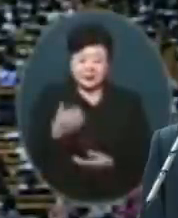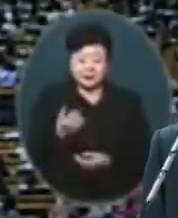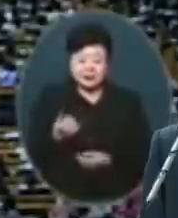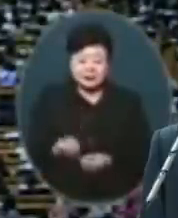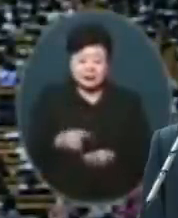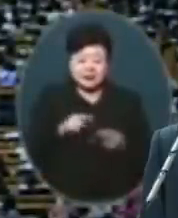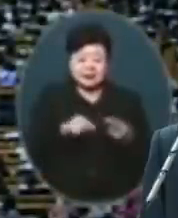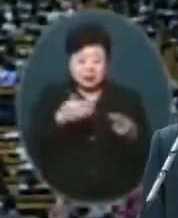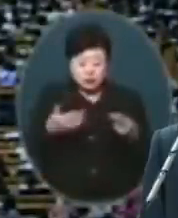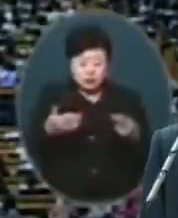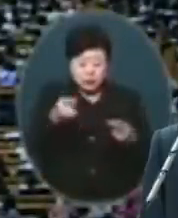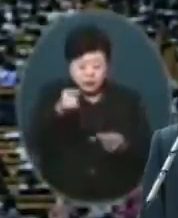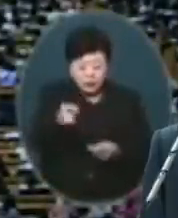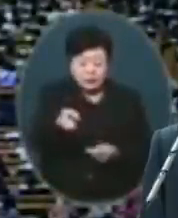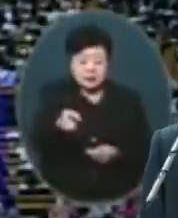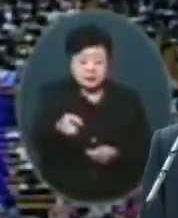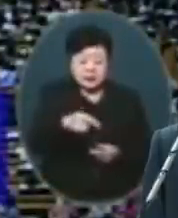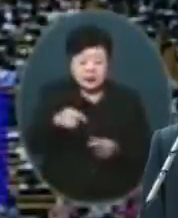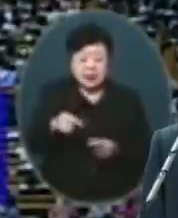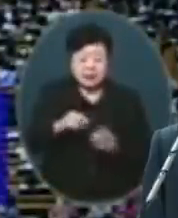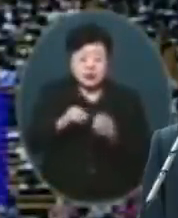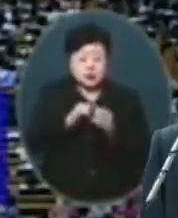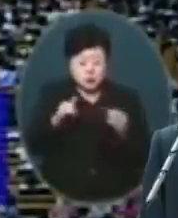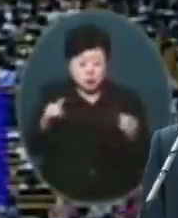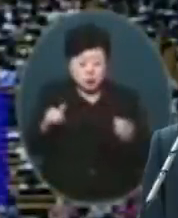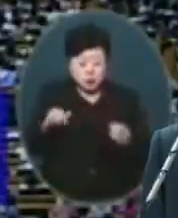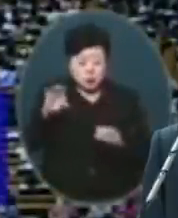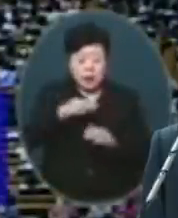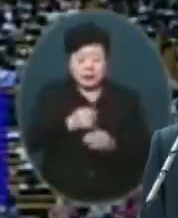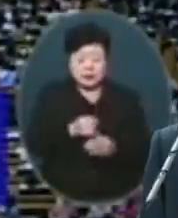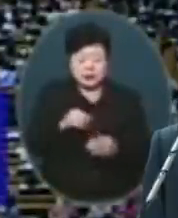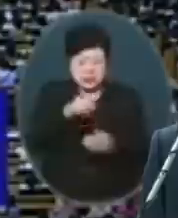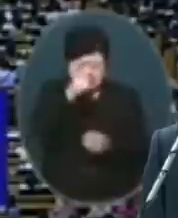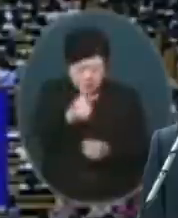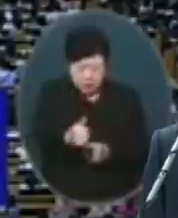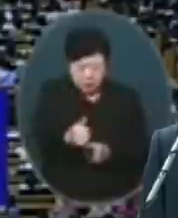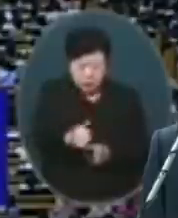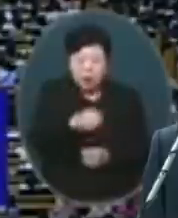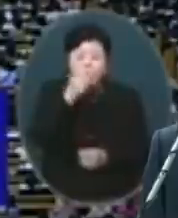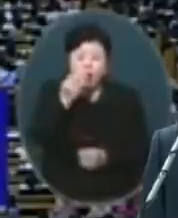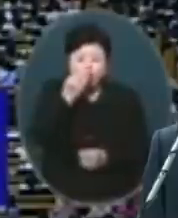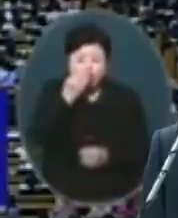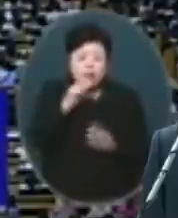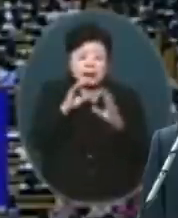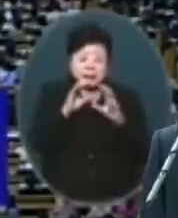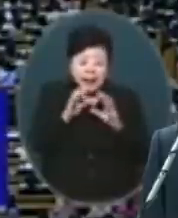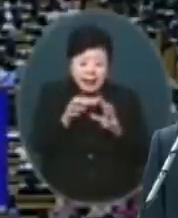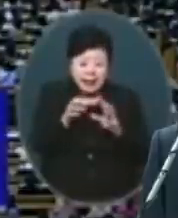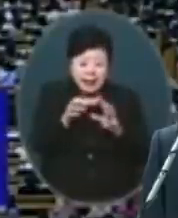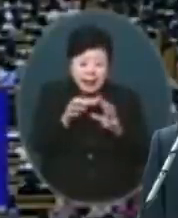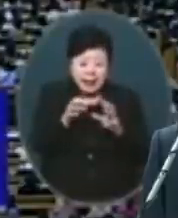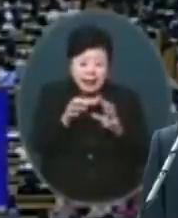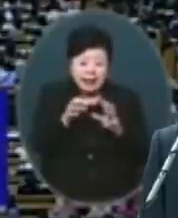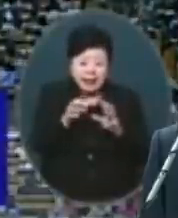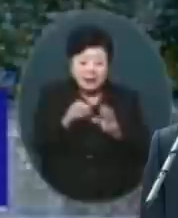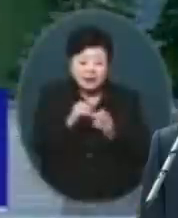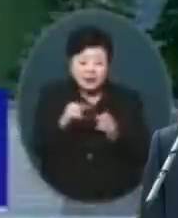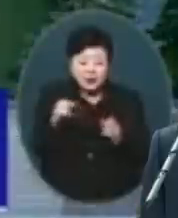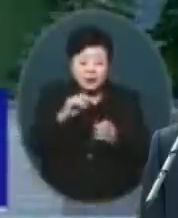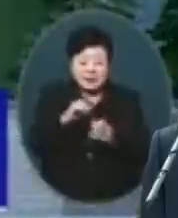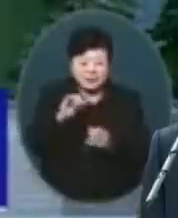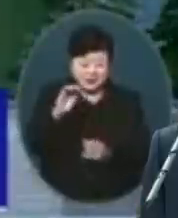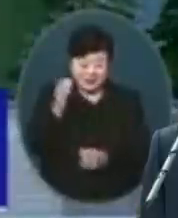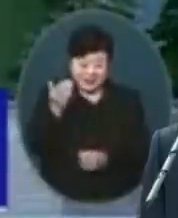베드로전서 2장 9절에 너희는 택하신 족속이요 왕같은 제사장들이요 거룩한 나라요 그의